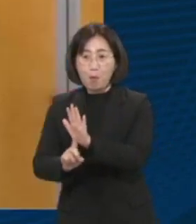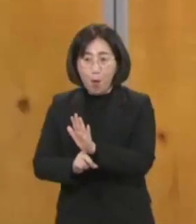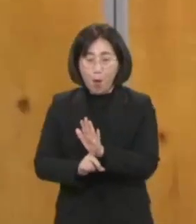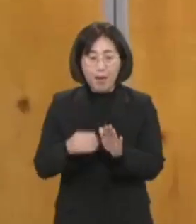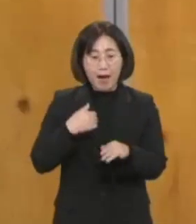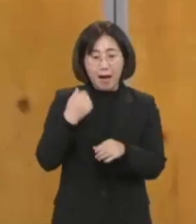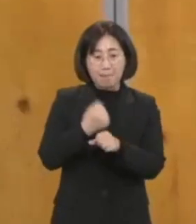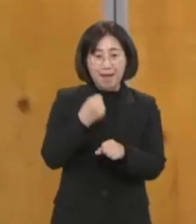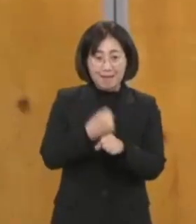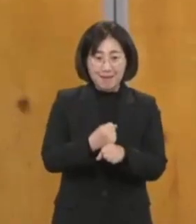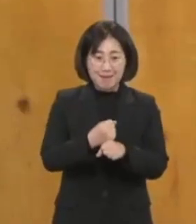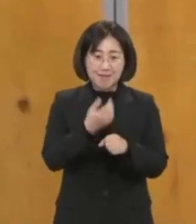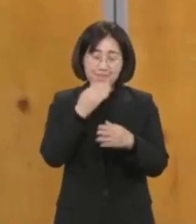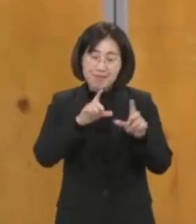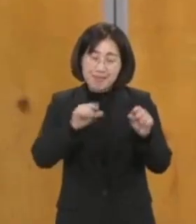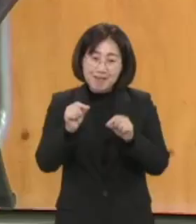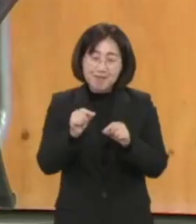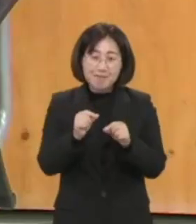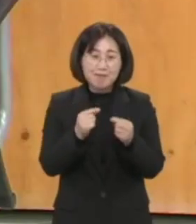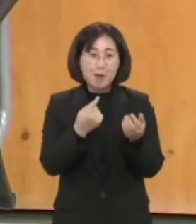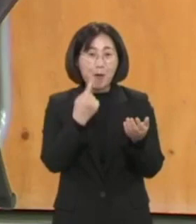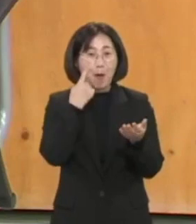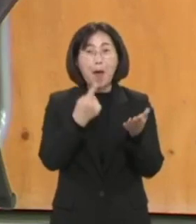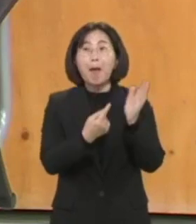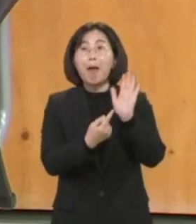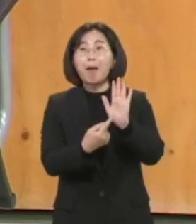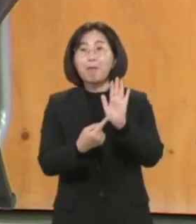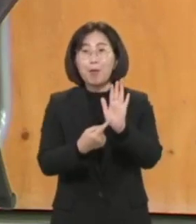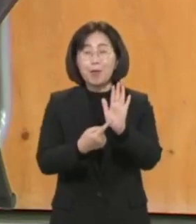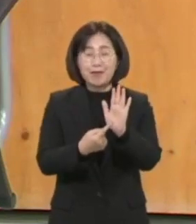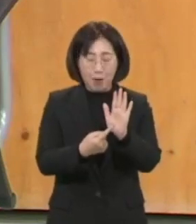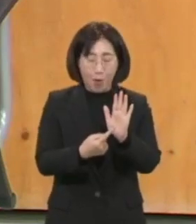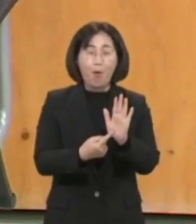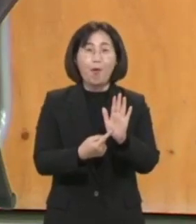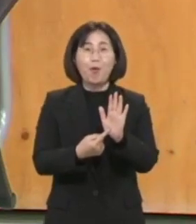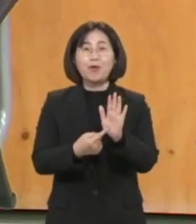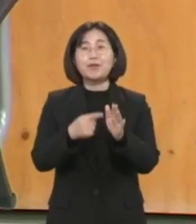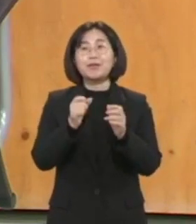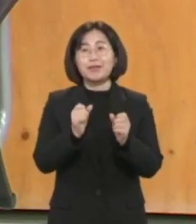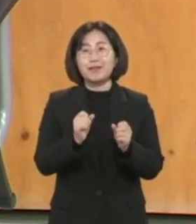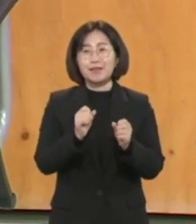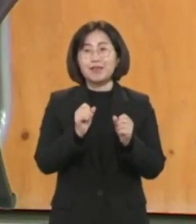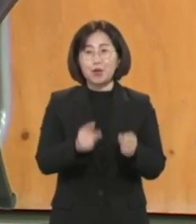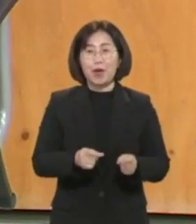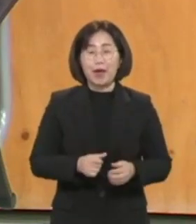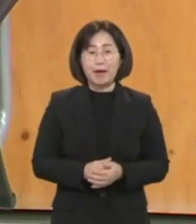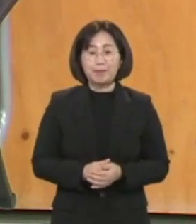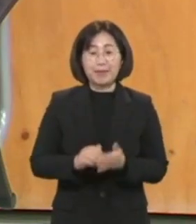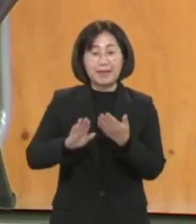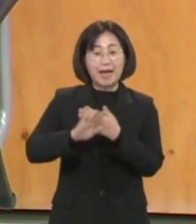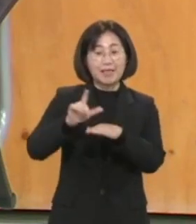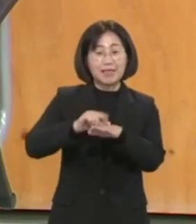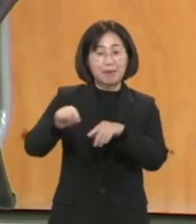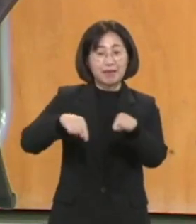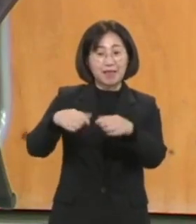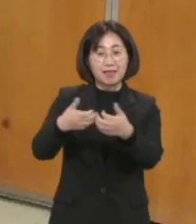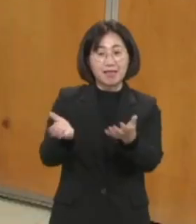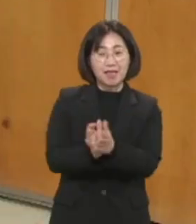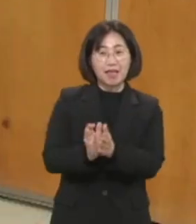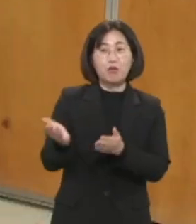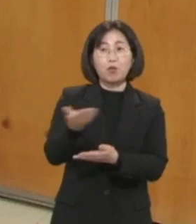보는 무대라고 생각하시면 성공적인 데이터를 외부 다른 지역에 있는 지자체 같이 공유도